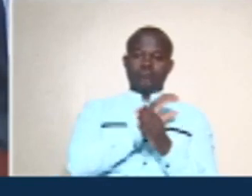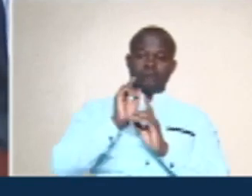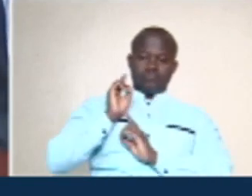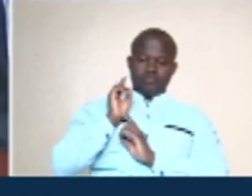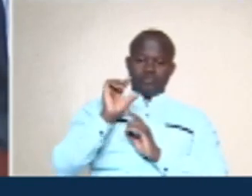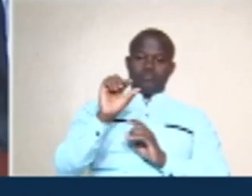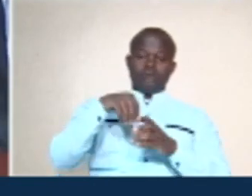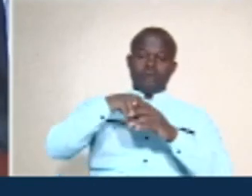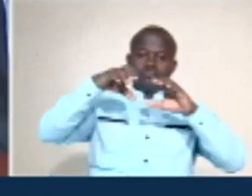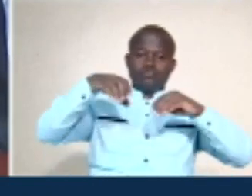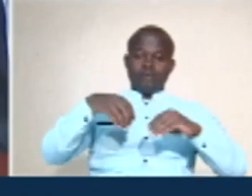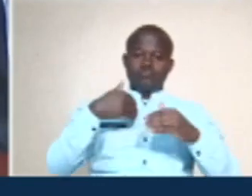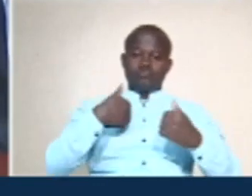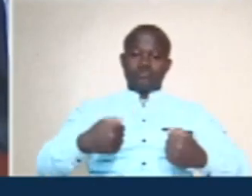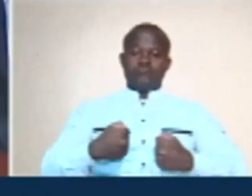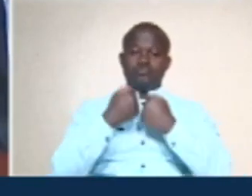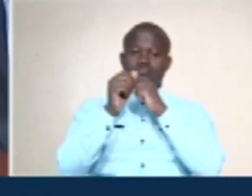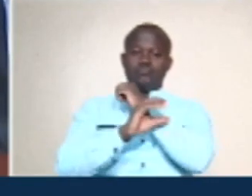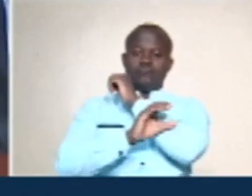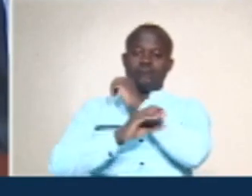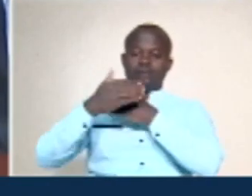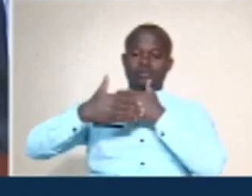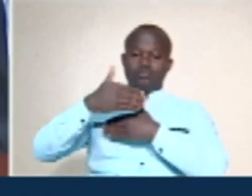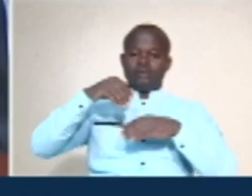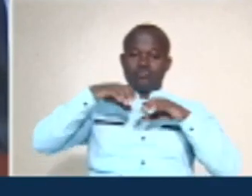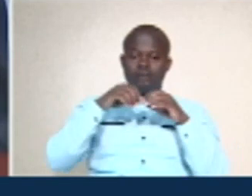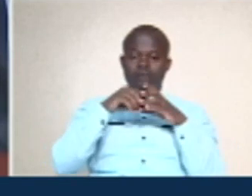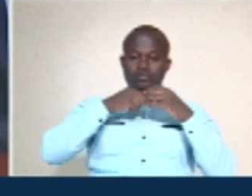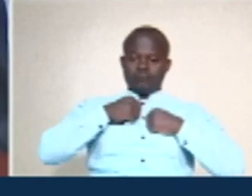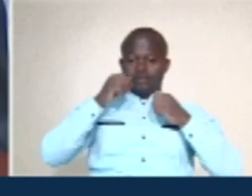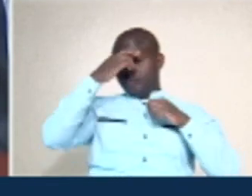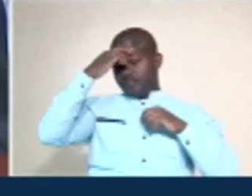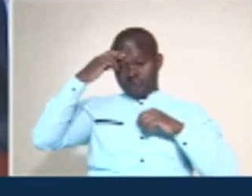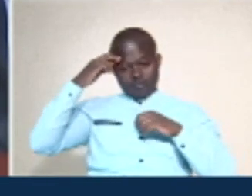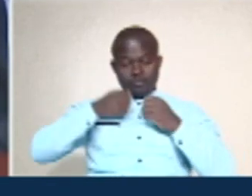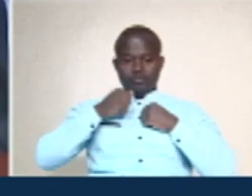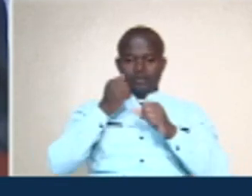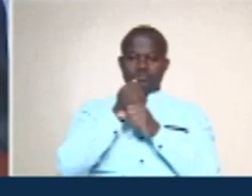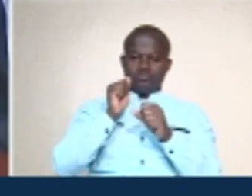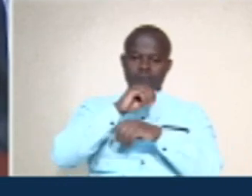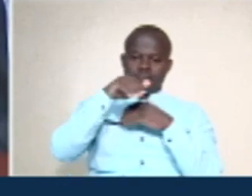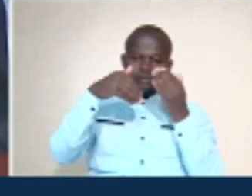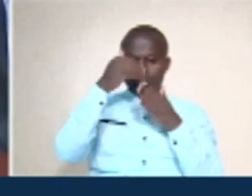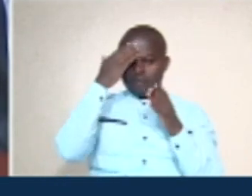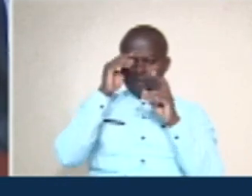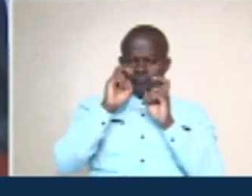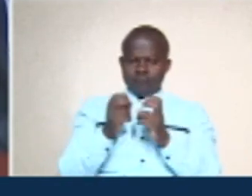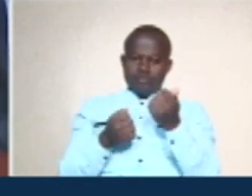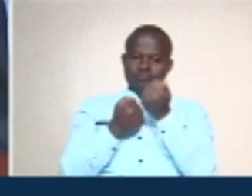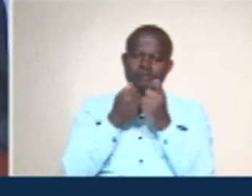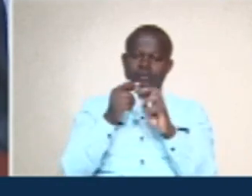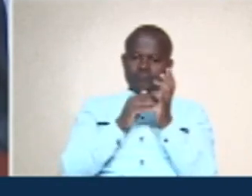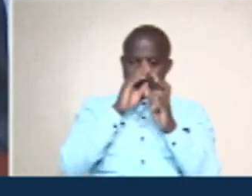muke muri Kongo ugira ingaruka ku bihugu bituranye na Kongo harimo n'u Rwanda, ari nayo mpamvu u Rwanda rukora ibishoboka byose kugira ngo rushyigikire